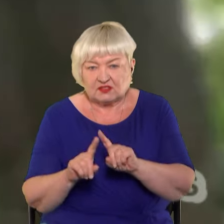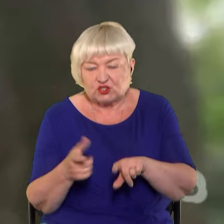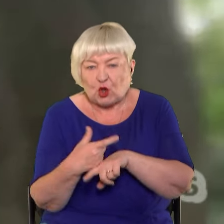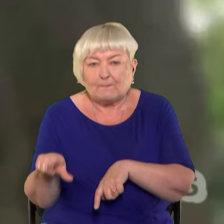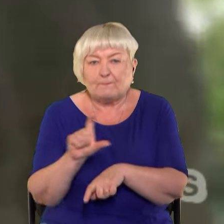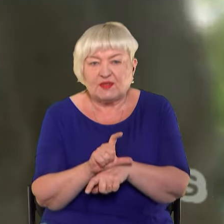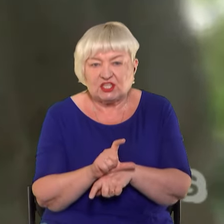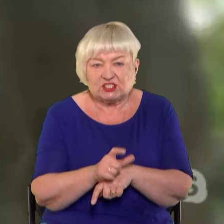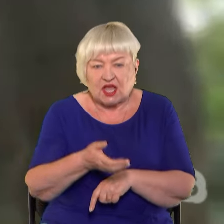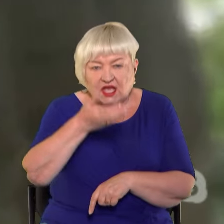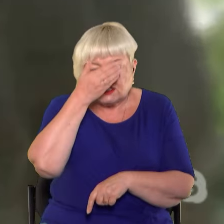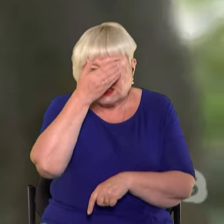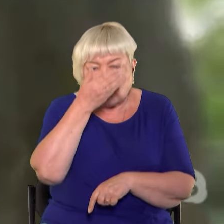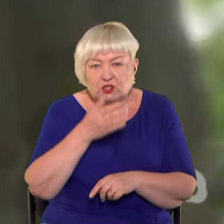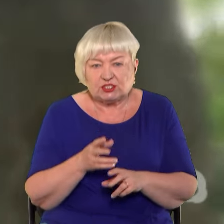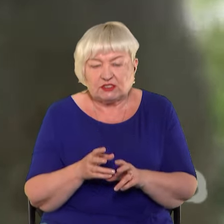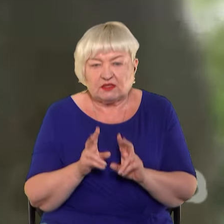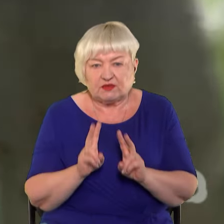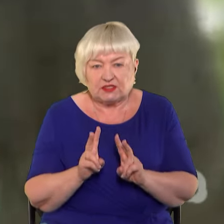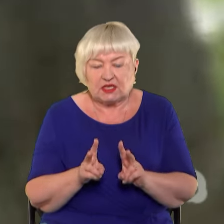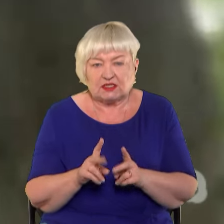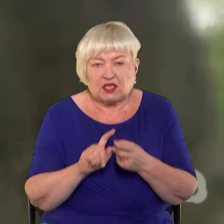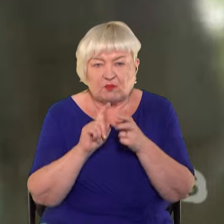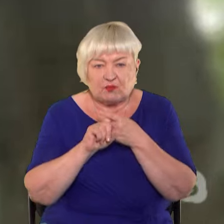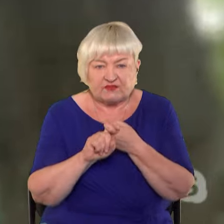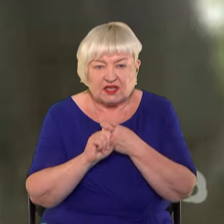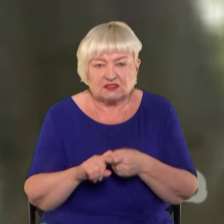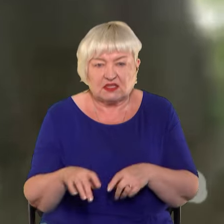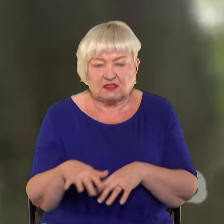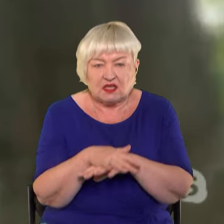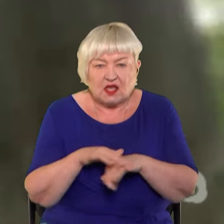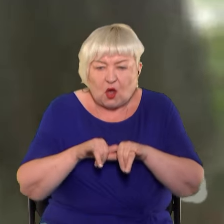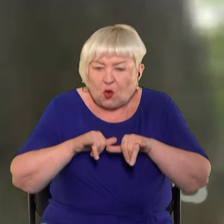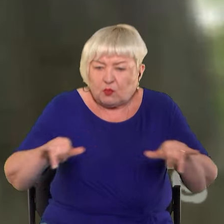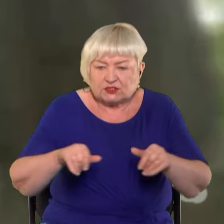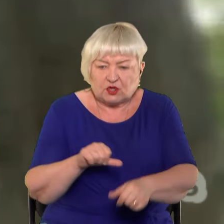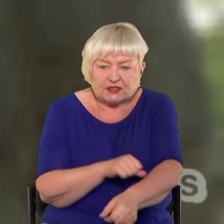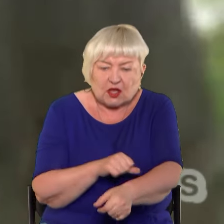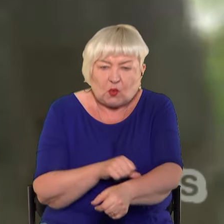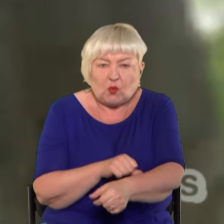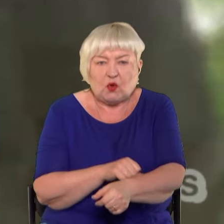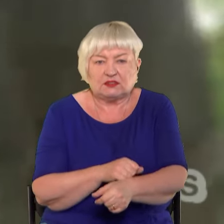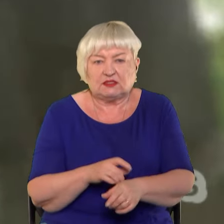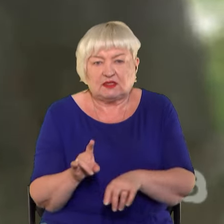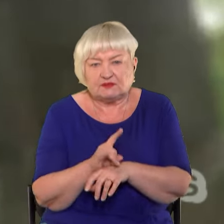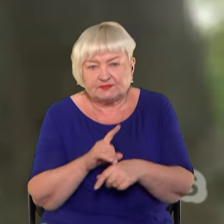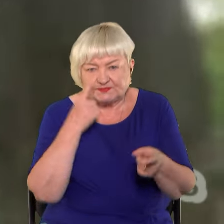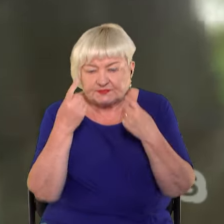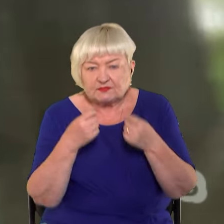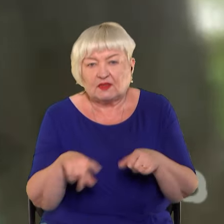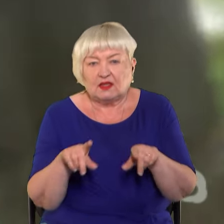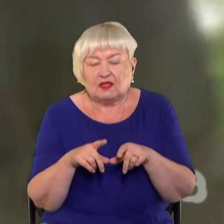більшість злочинів, які пов'язані з масовим розповсюдженням наркотиків, поширенням дитячого порно і тому подібне, теж